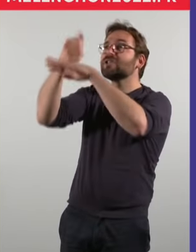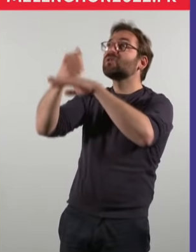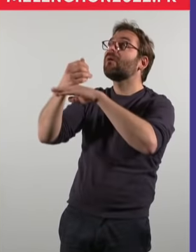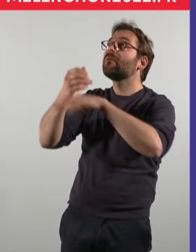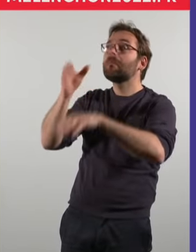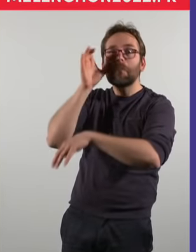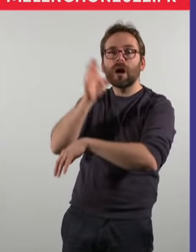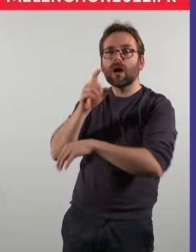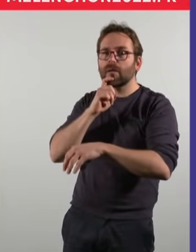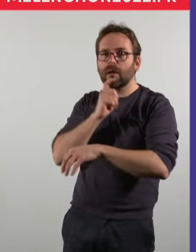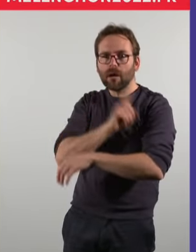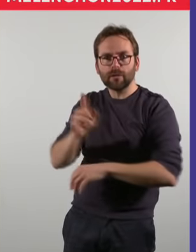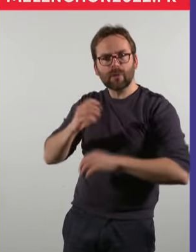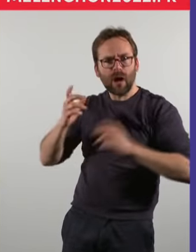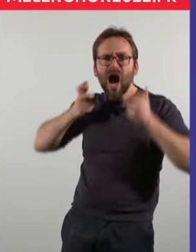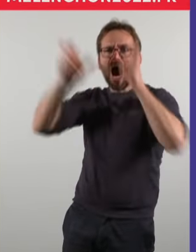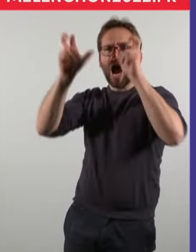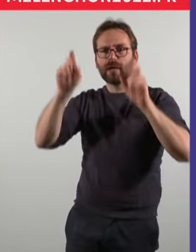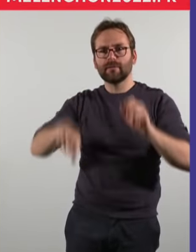entendus.